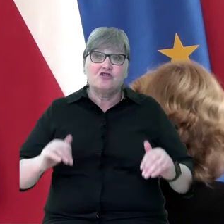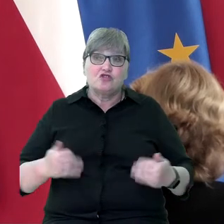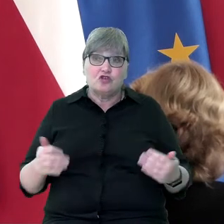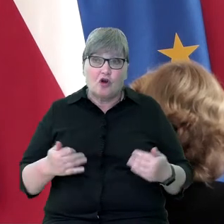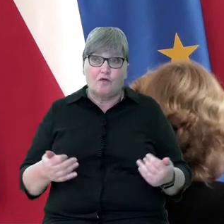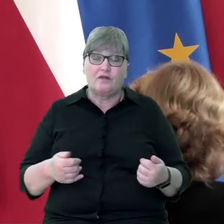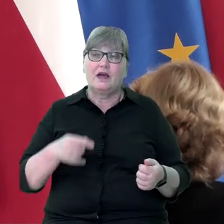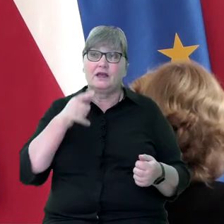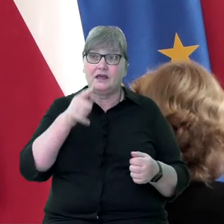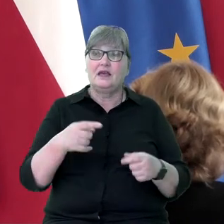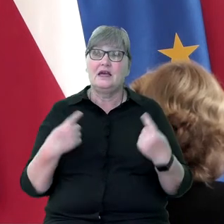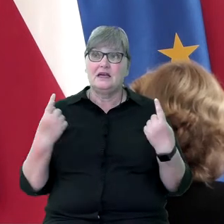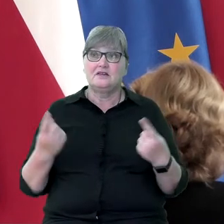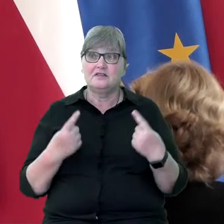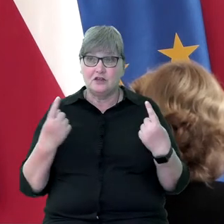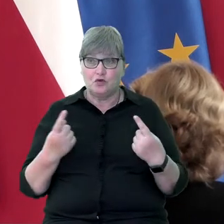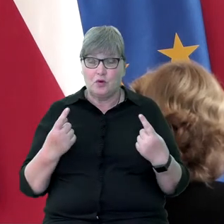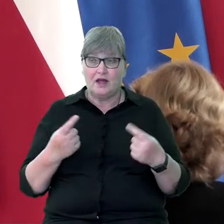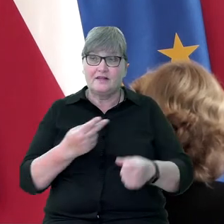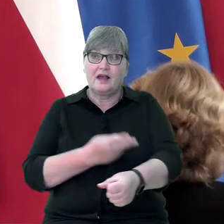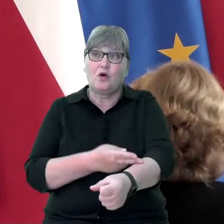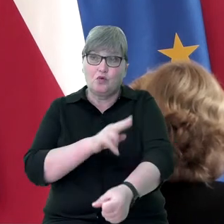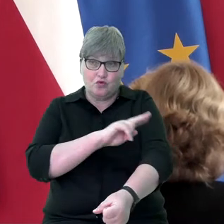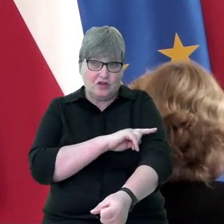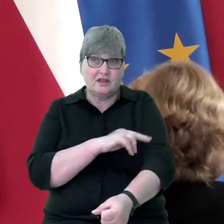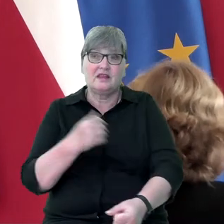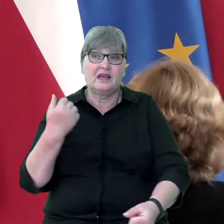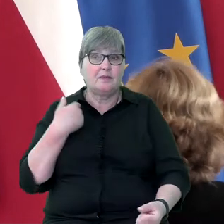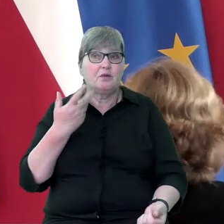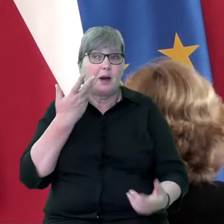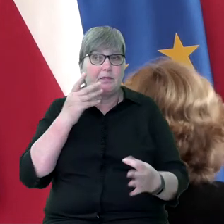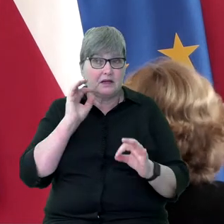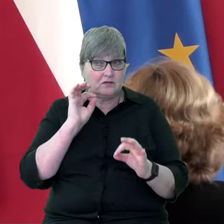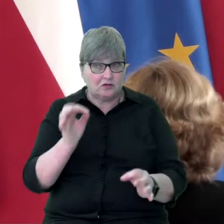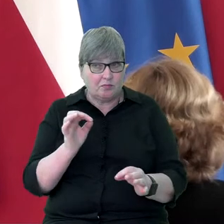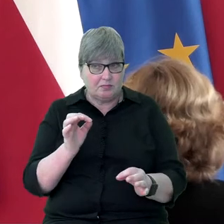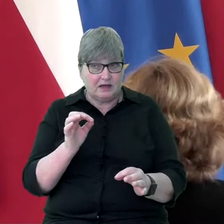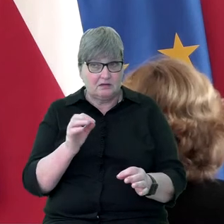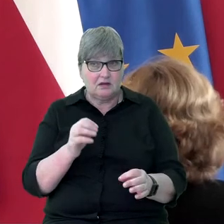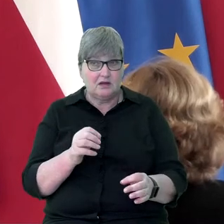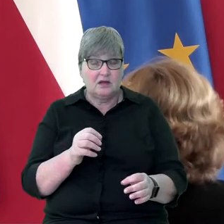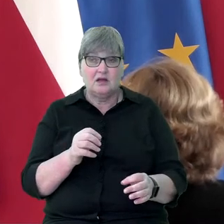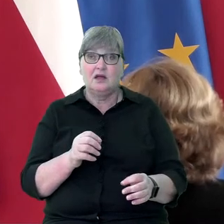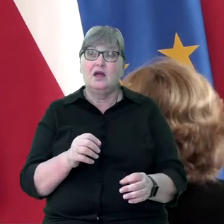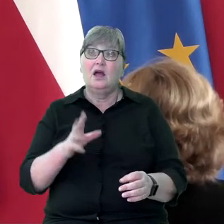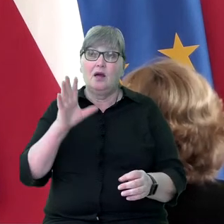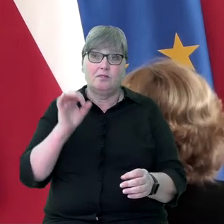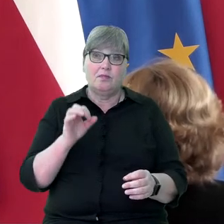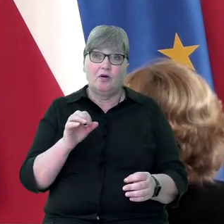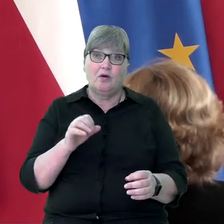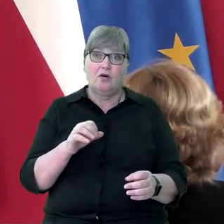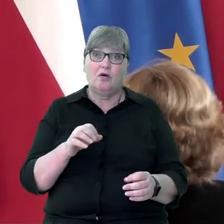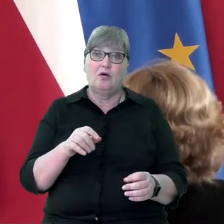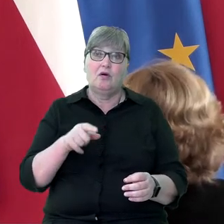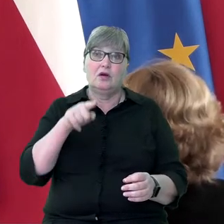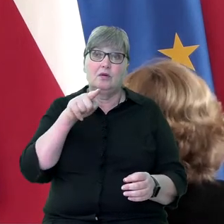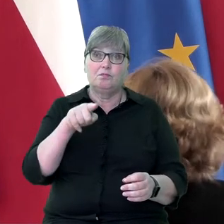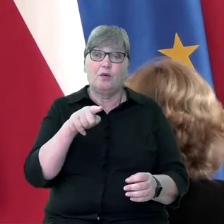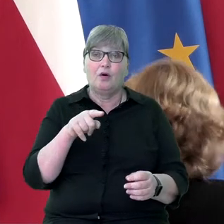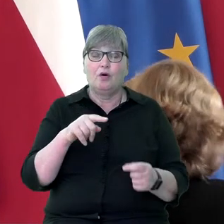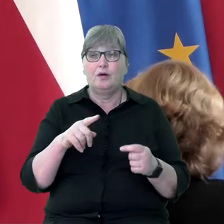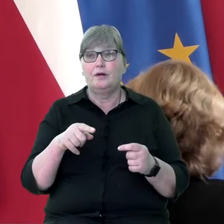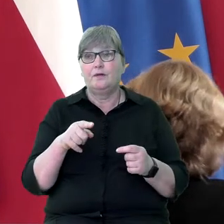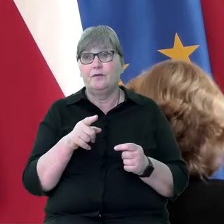urzędnika była znacznie korzystniejsza niż przeciętnego pracownika, który po 3 latach pracy u jednego pracodawcy nabywał prawo